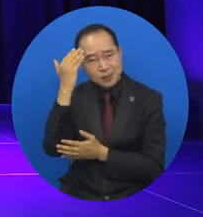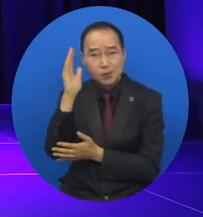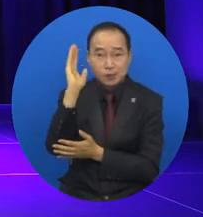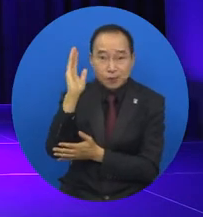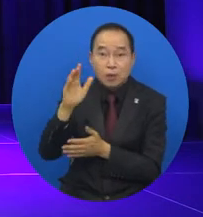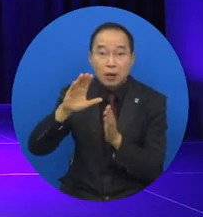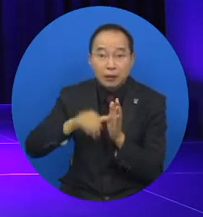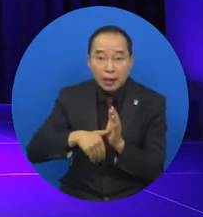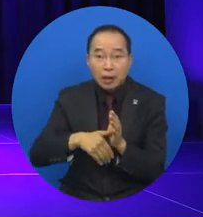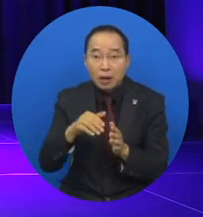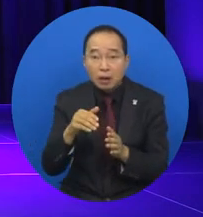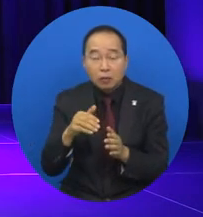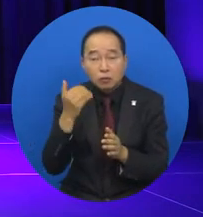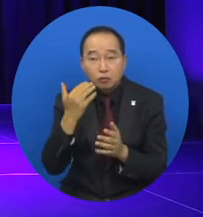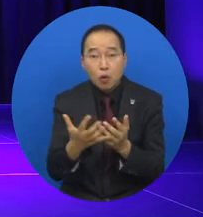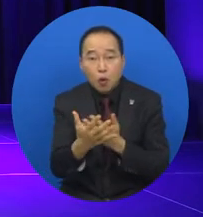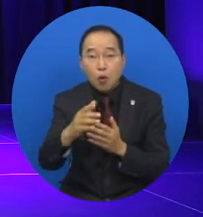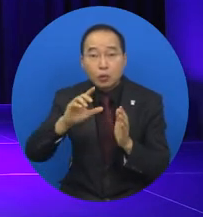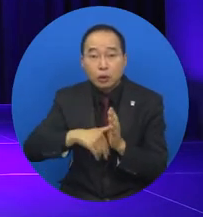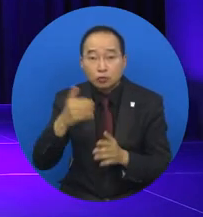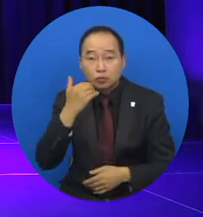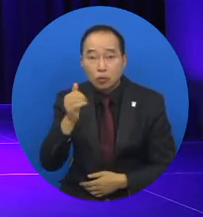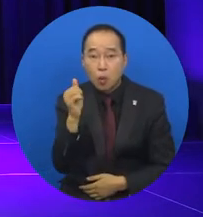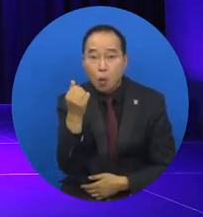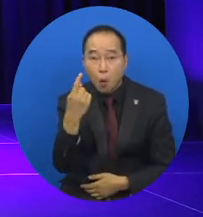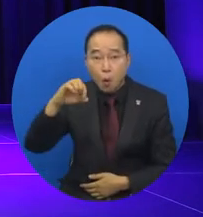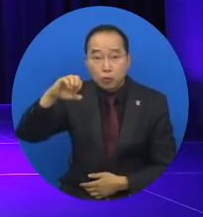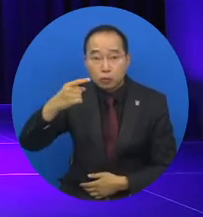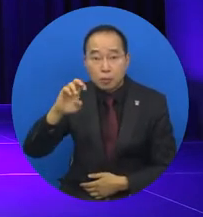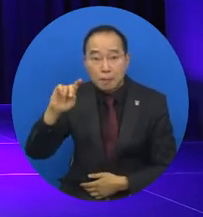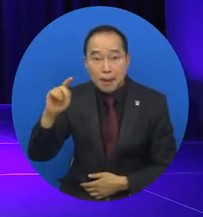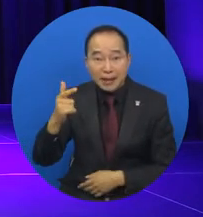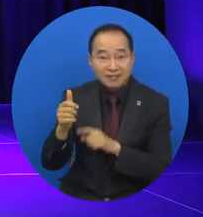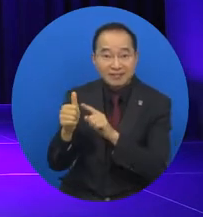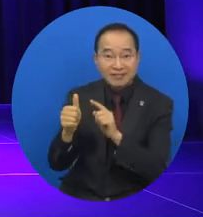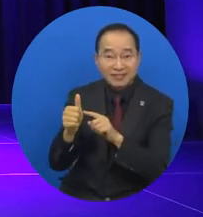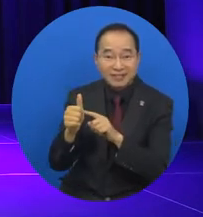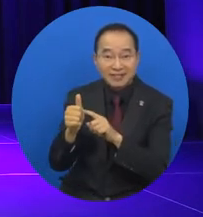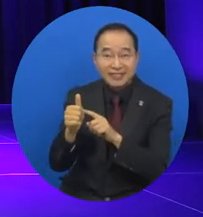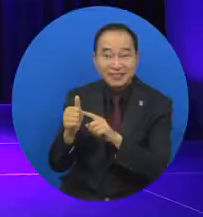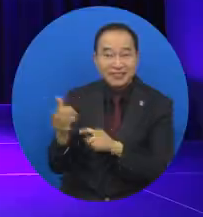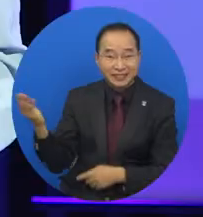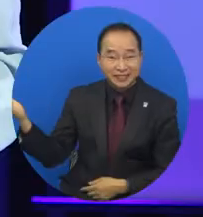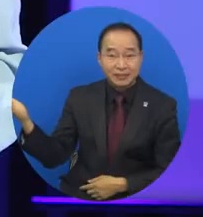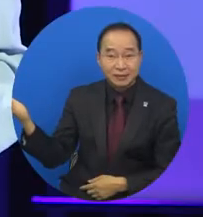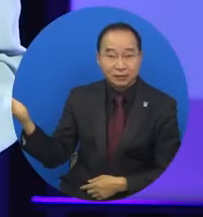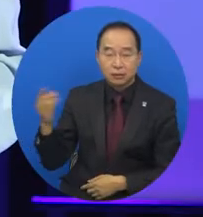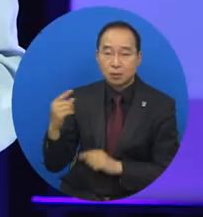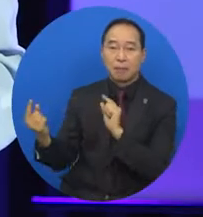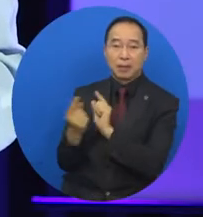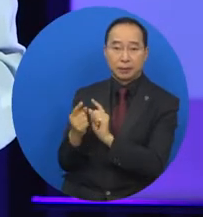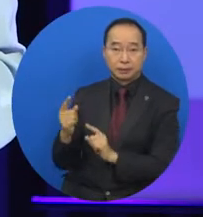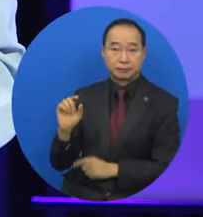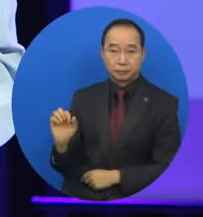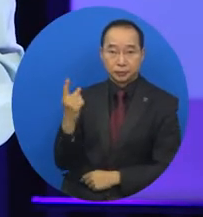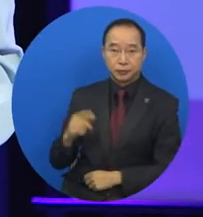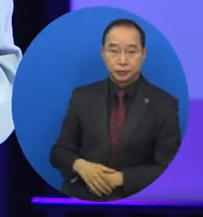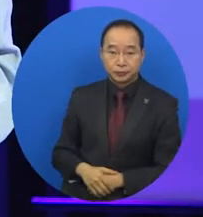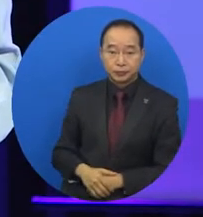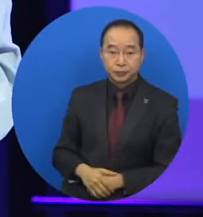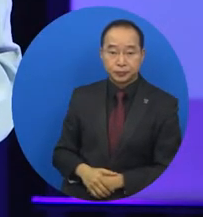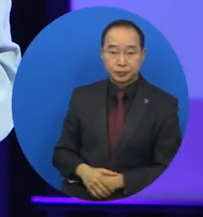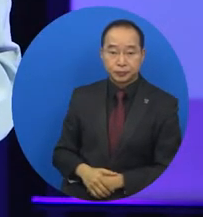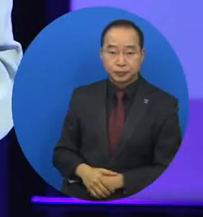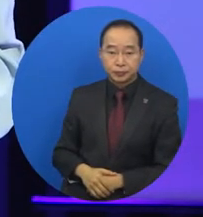이화여대에서 개최되었던 심포지엄에서 호프만 소토 선생님을 만나게 된 사건이었습니다. 소매틱 교육자이신 호프만